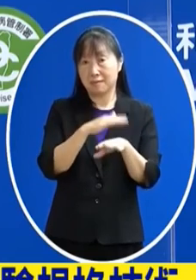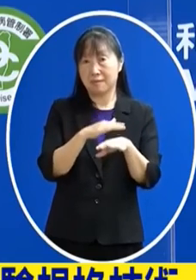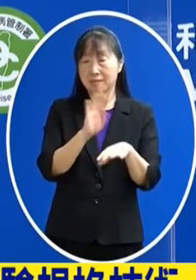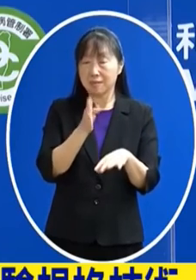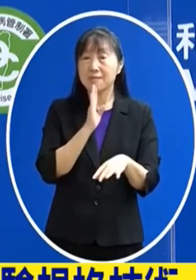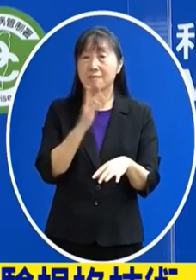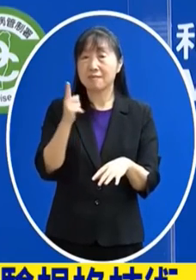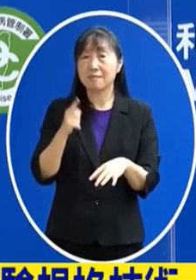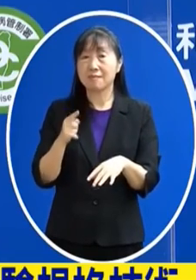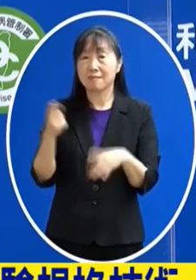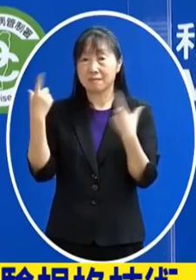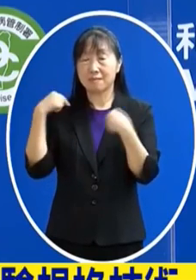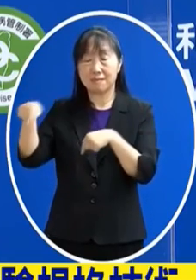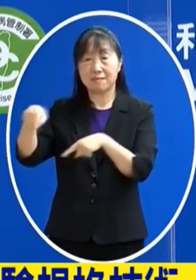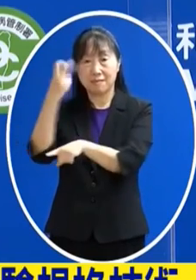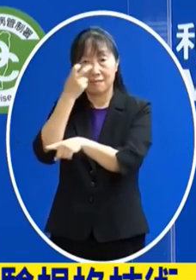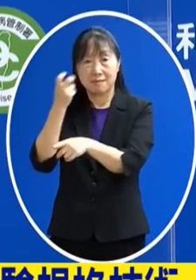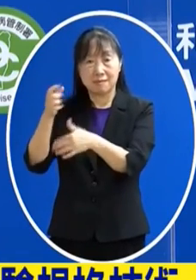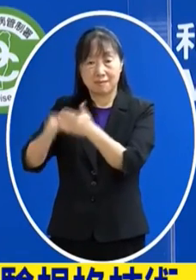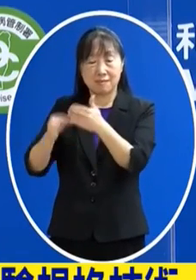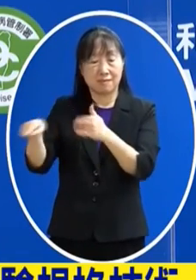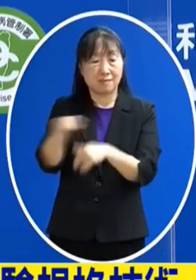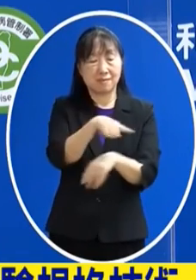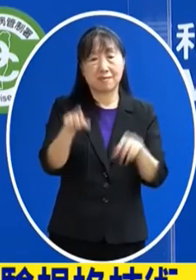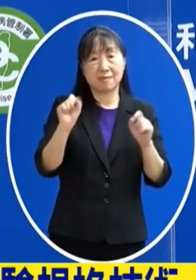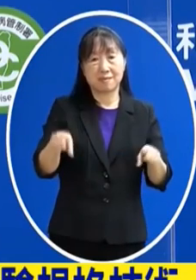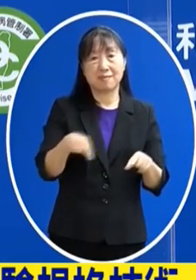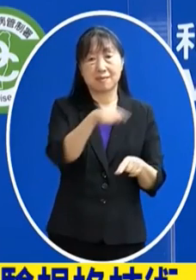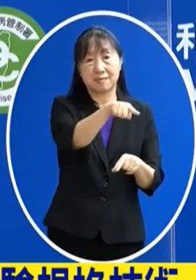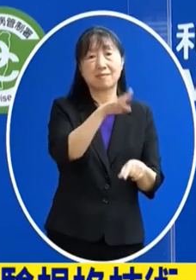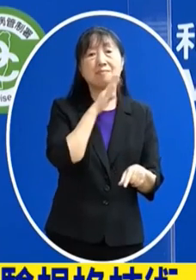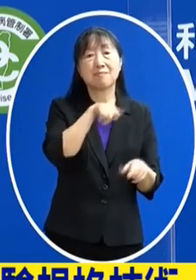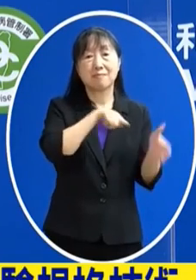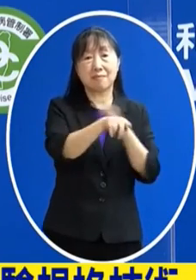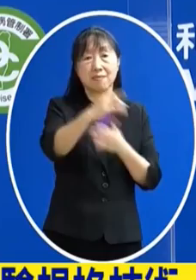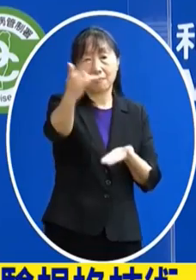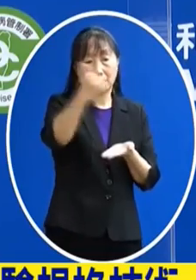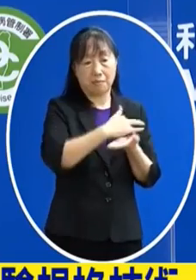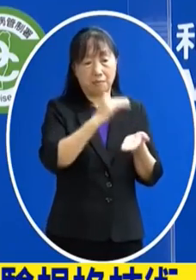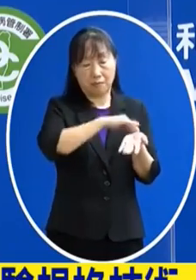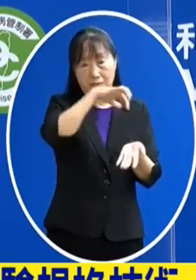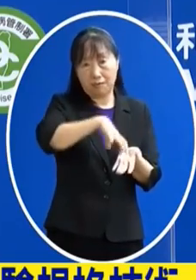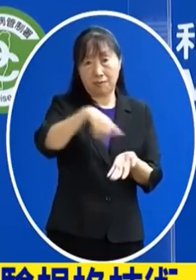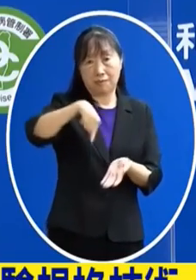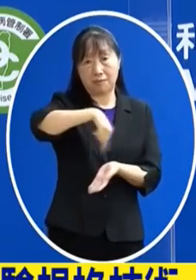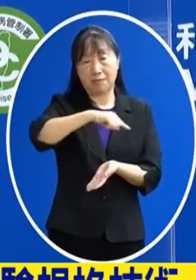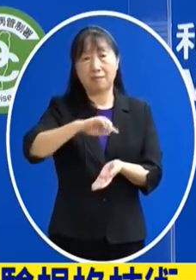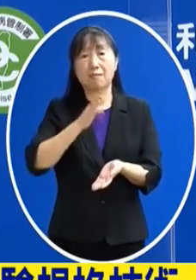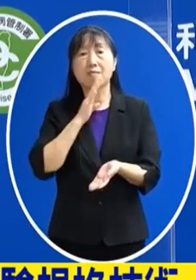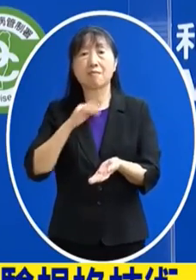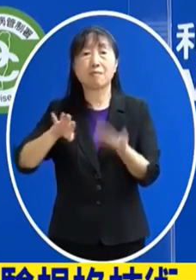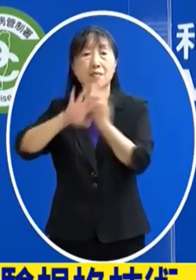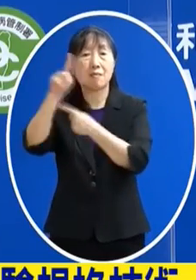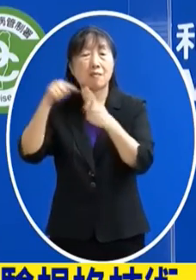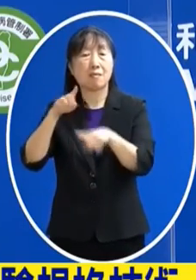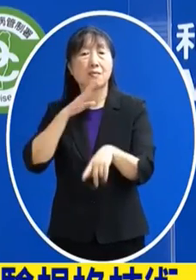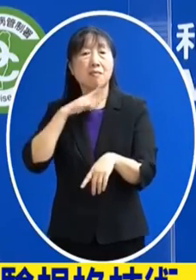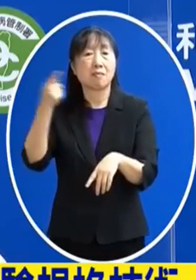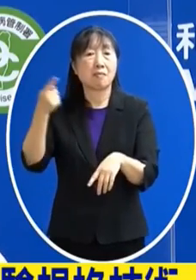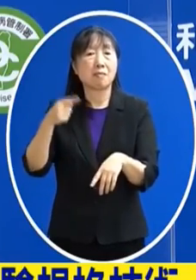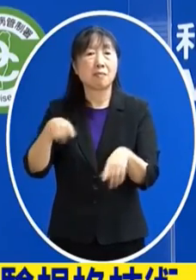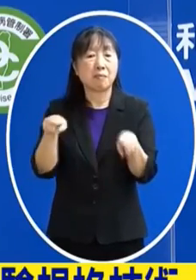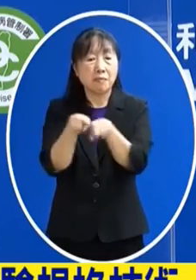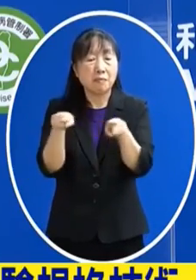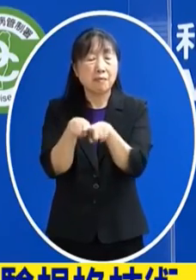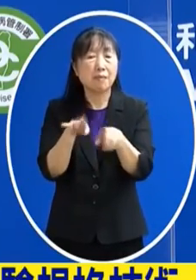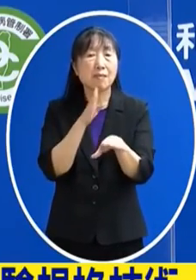放松了。好，因为他进去的地方不一样嘛，他是进到医院里面去。好，那一般人是进到平常，那我们